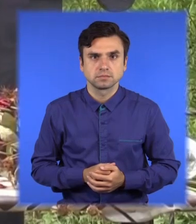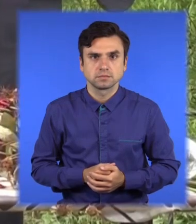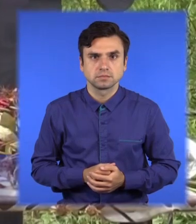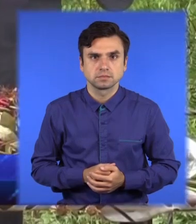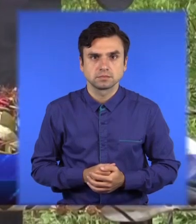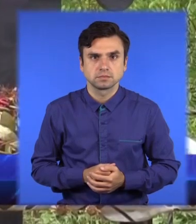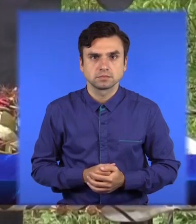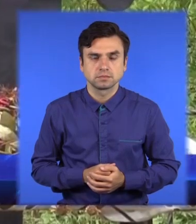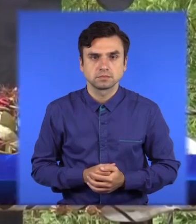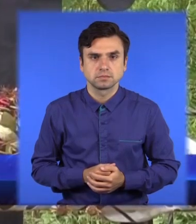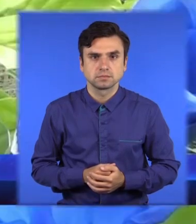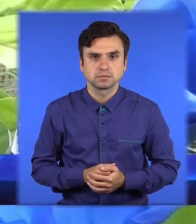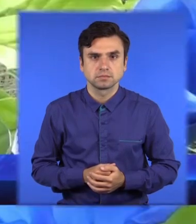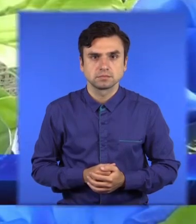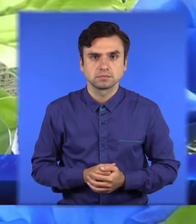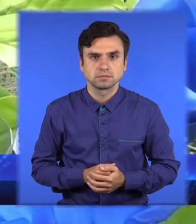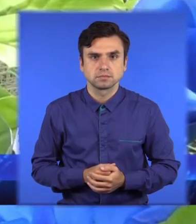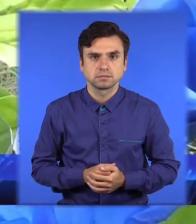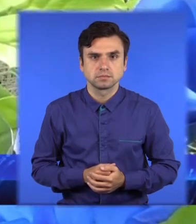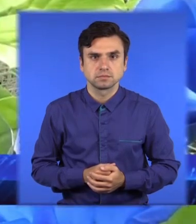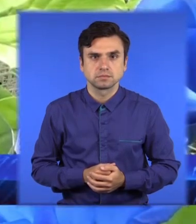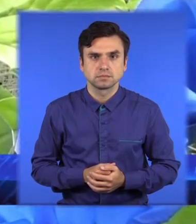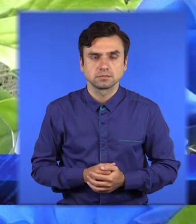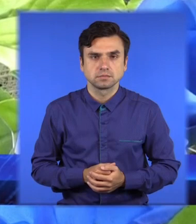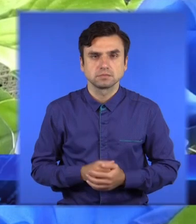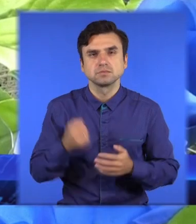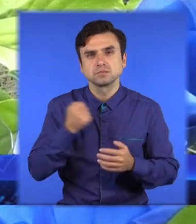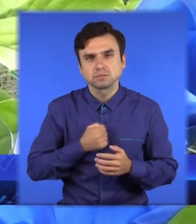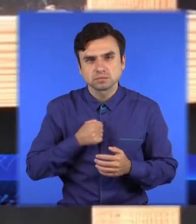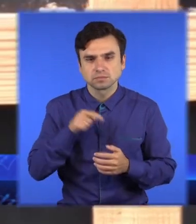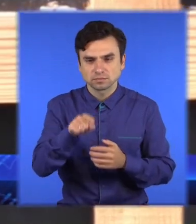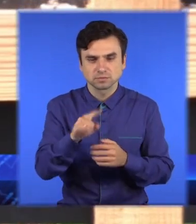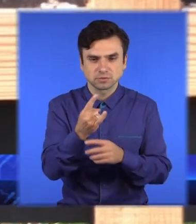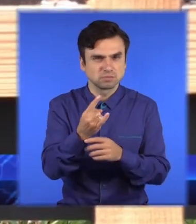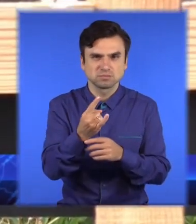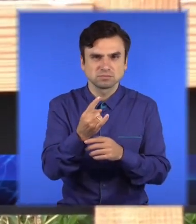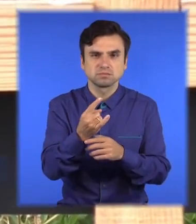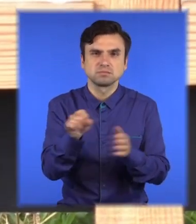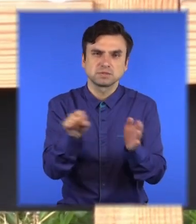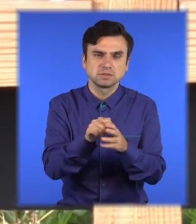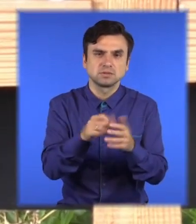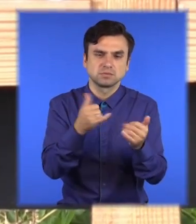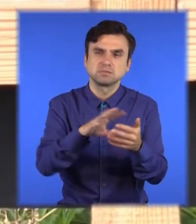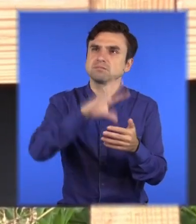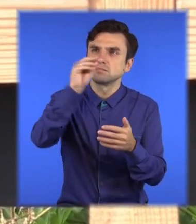Ти знаєш, що поспати проти? Люди устали. Мы не одни, нам помогают люди.